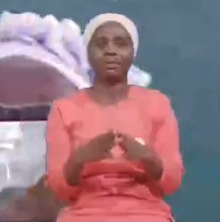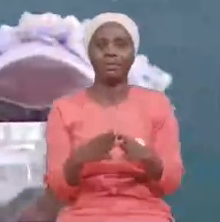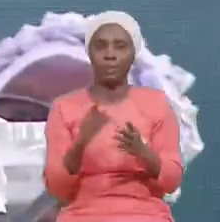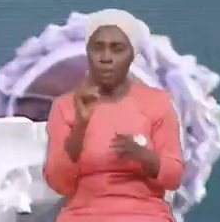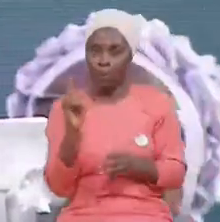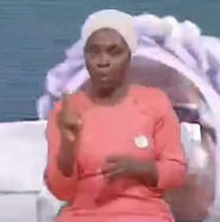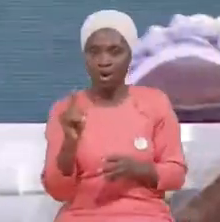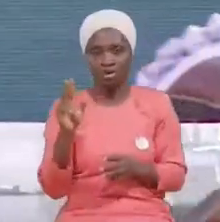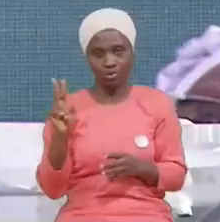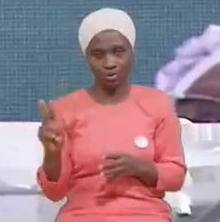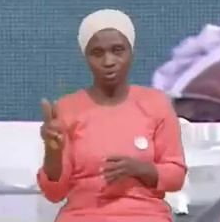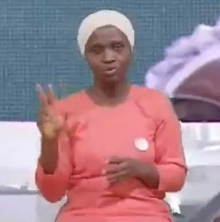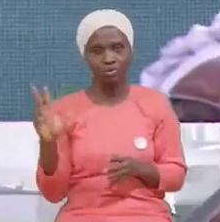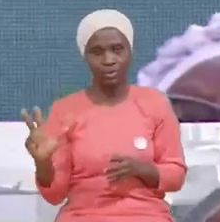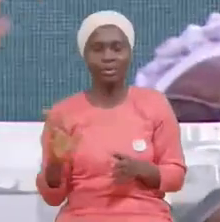1, 2, 3.